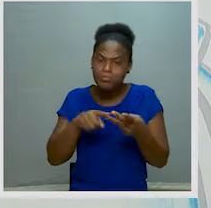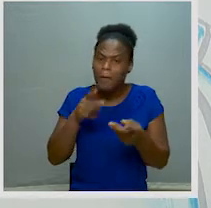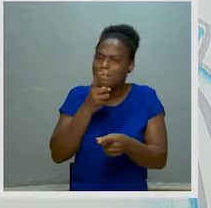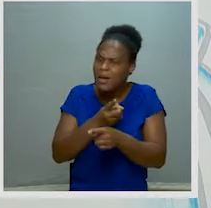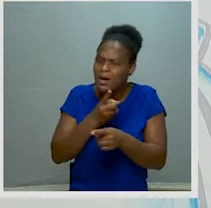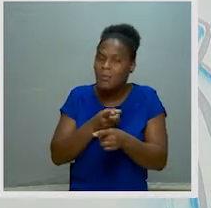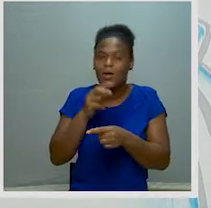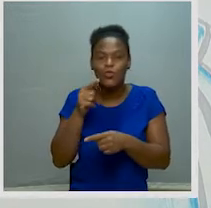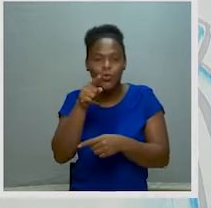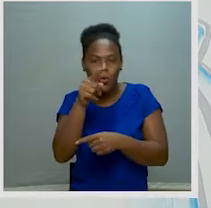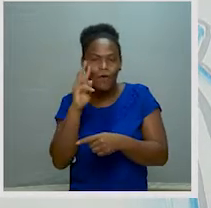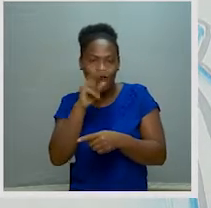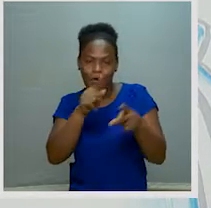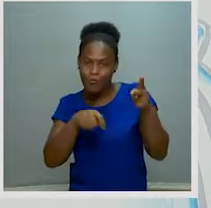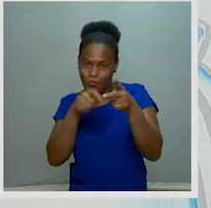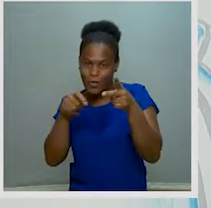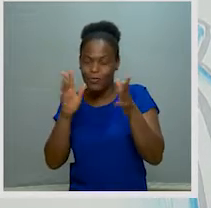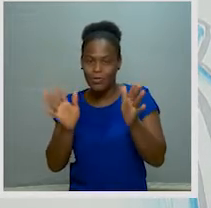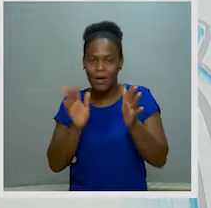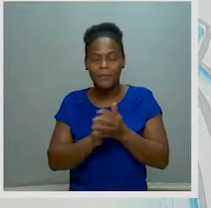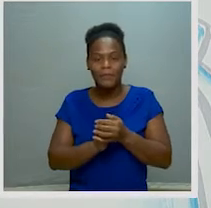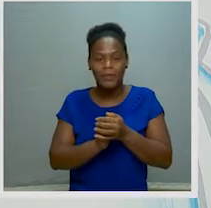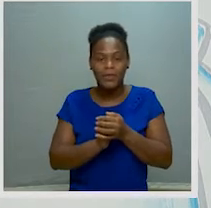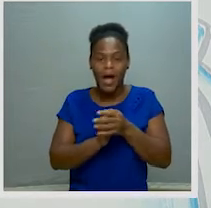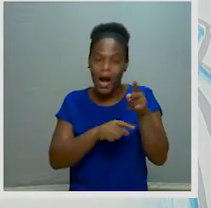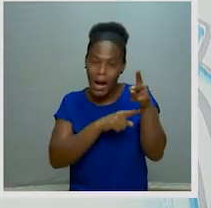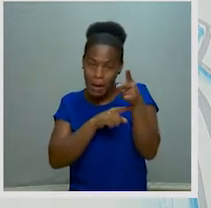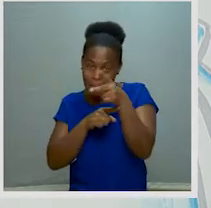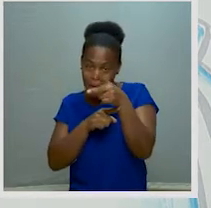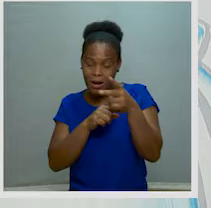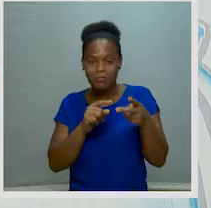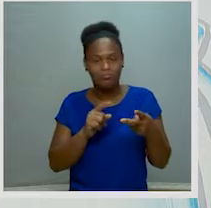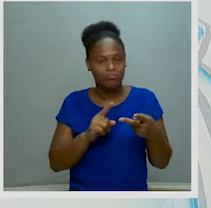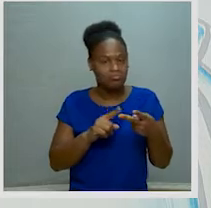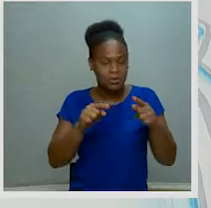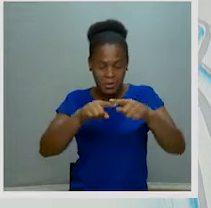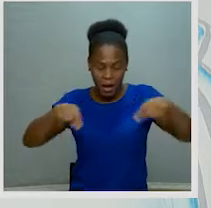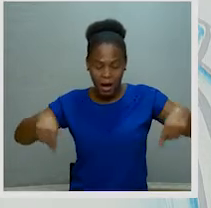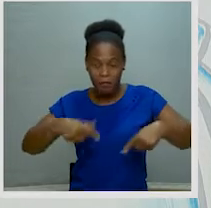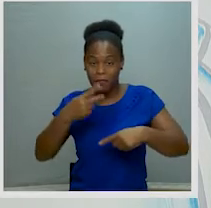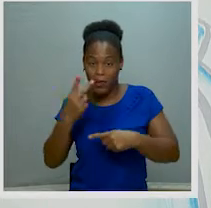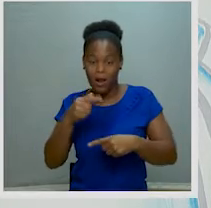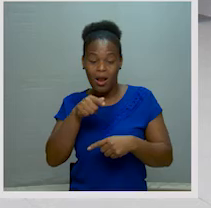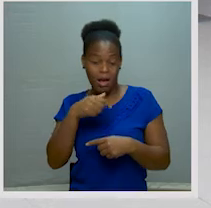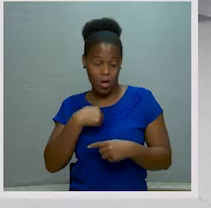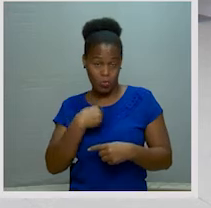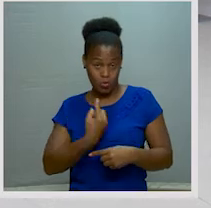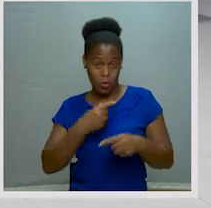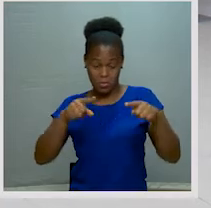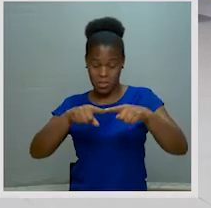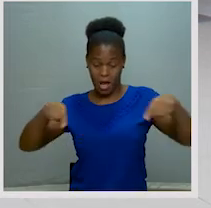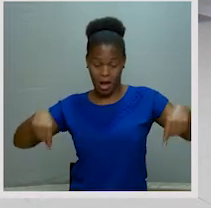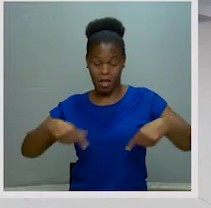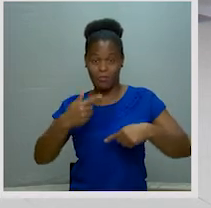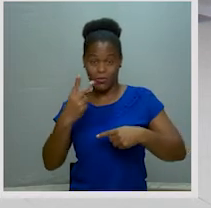éléments que vous voyez sur votre vidéo. Nous avons une caméra, nous avons un studio. Là, je suis dans un